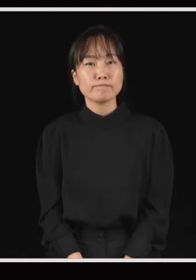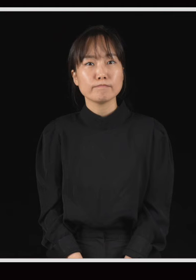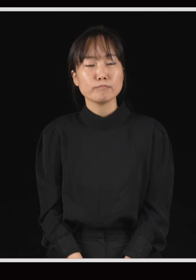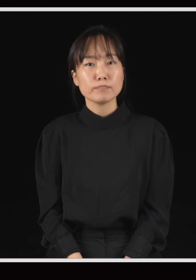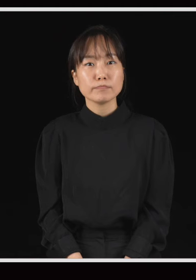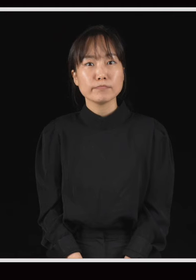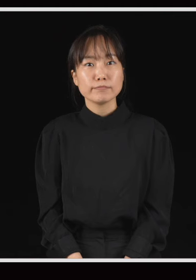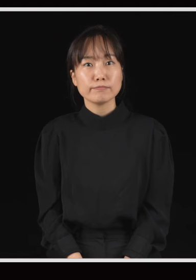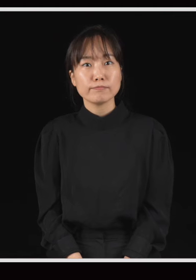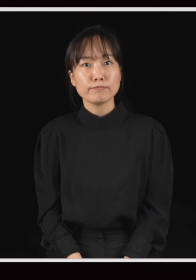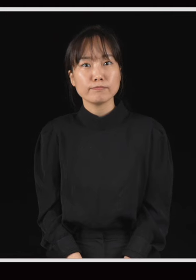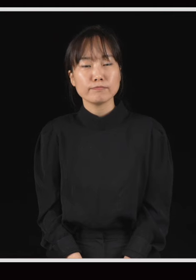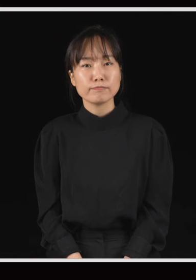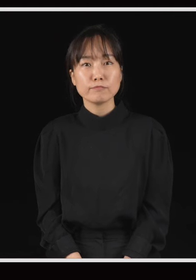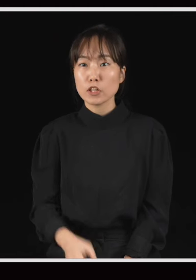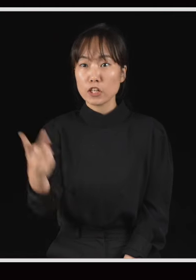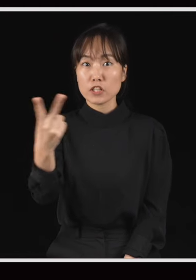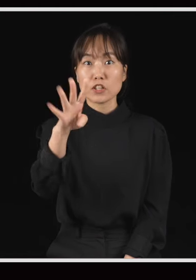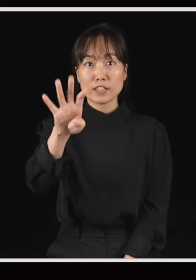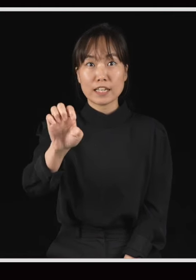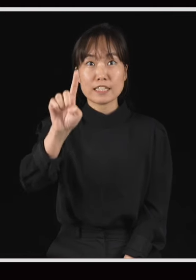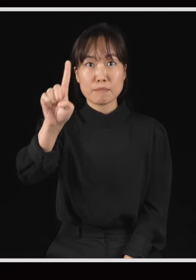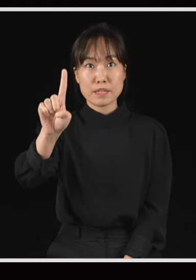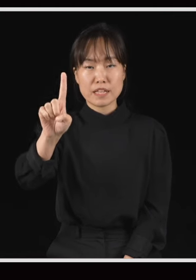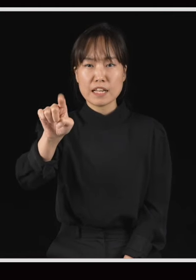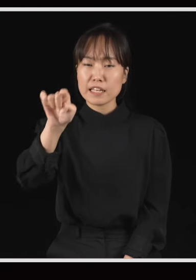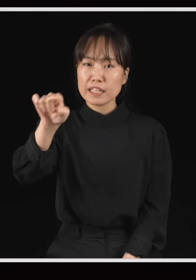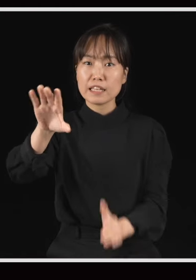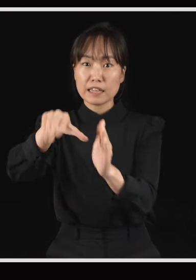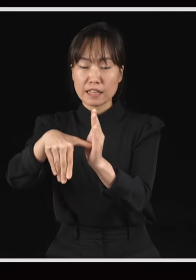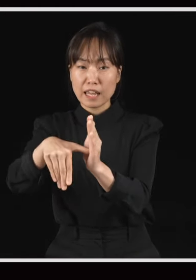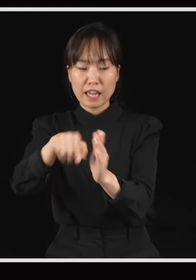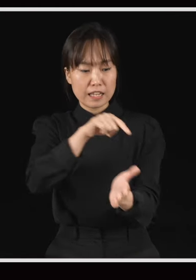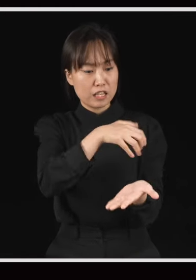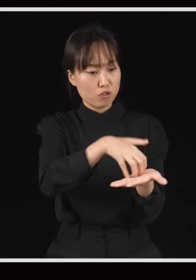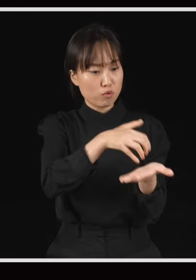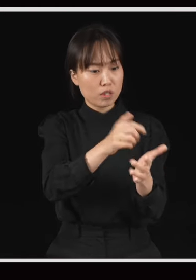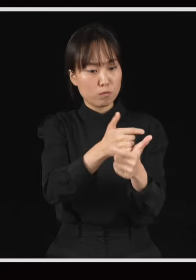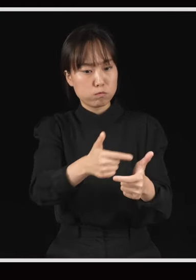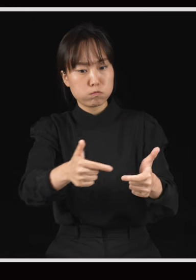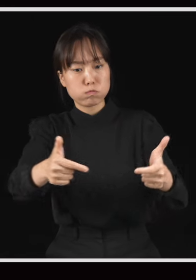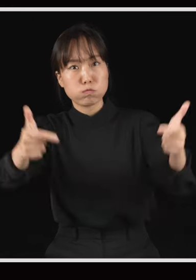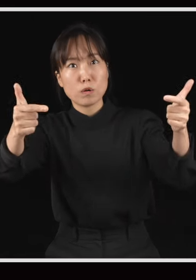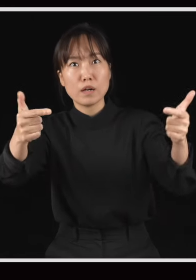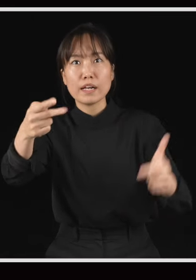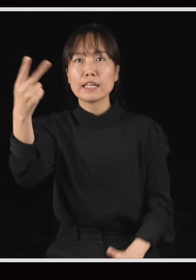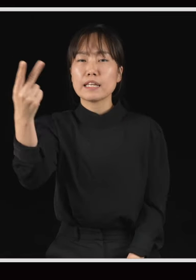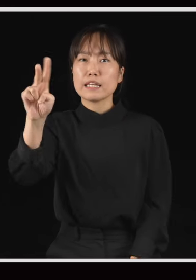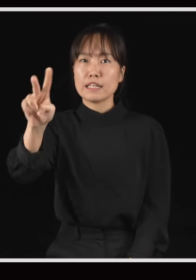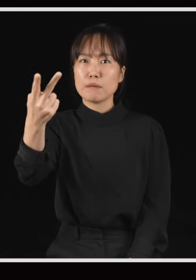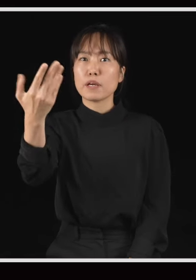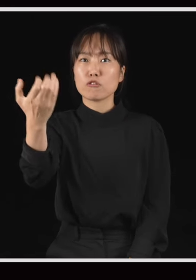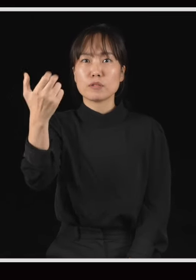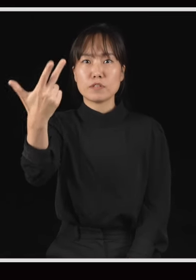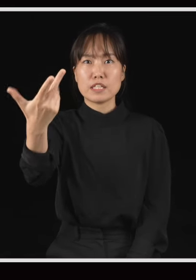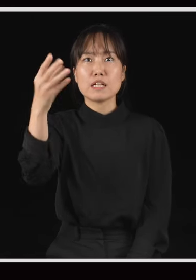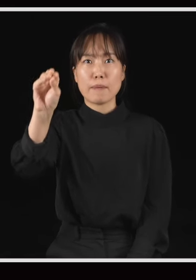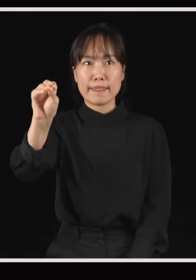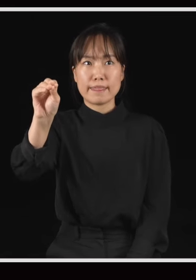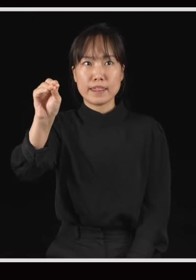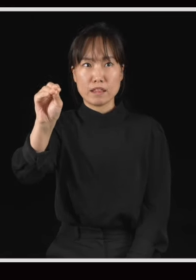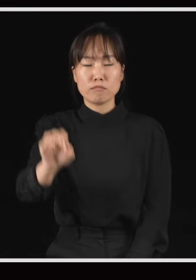명이었어요. 그런데 이분들을 2041년도가 되면 이런 분들이 우리나라에 297만